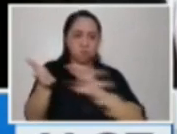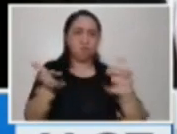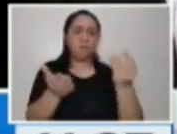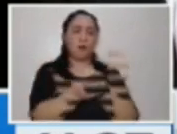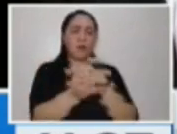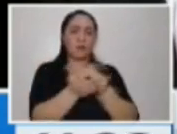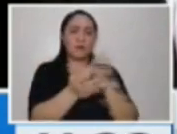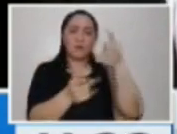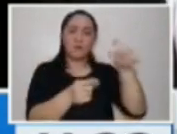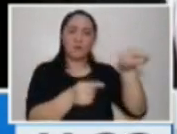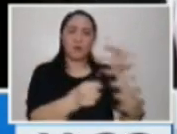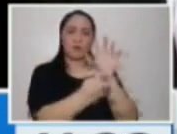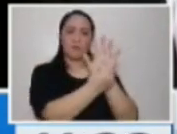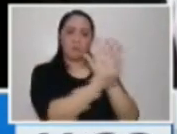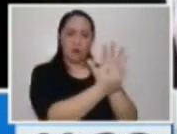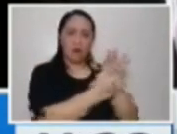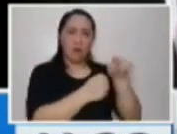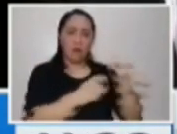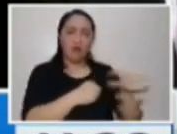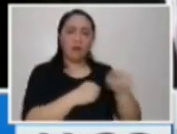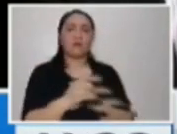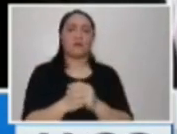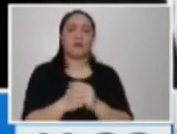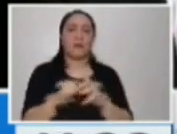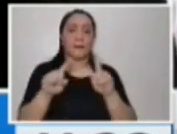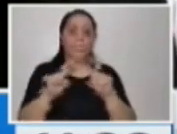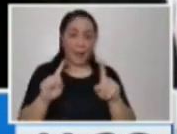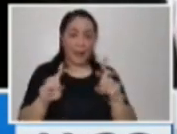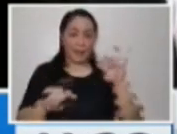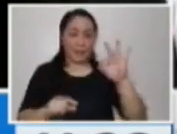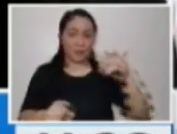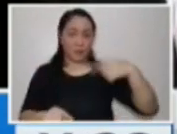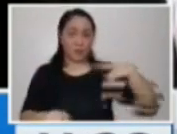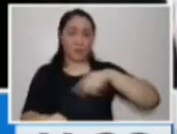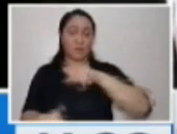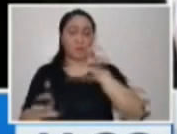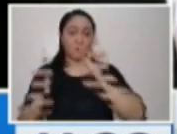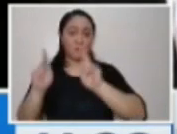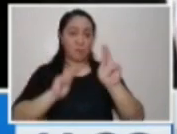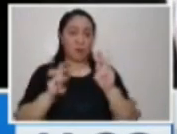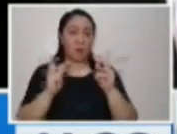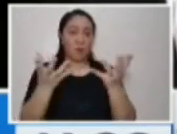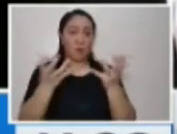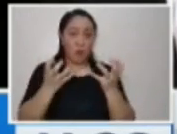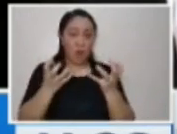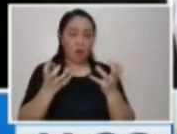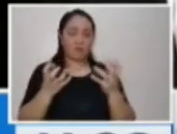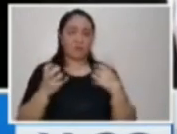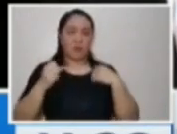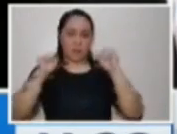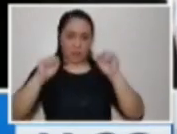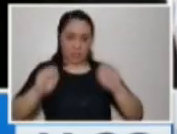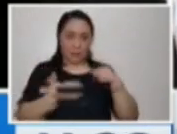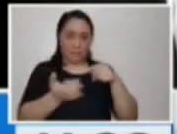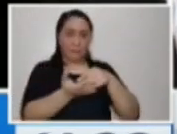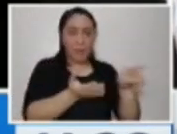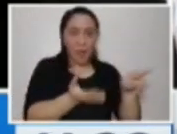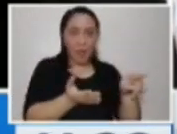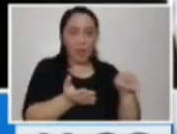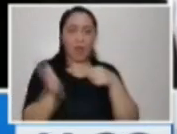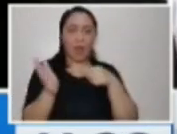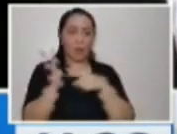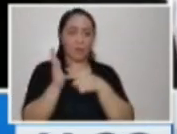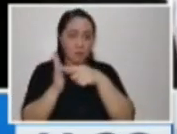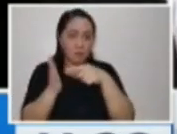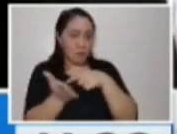General, na linawin po natin kasi 3% is na contribution for this